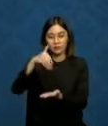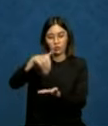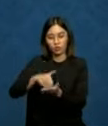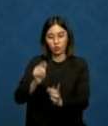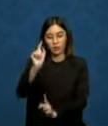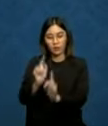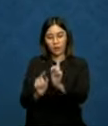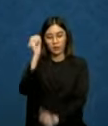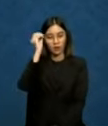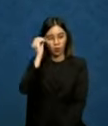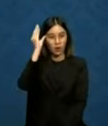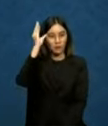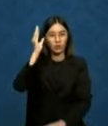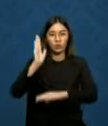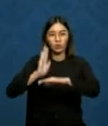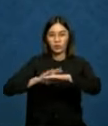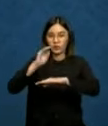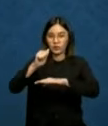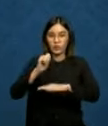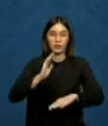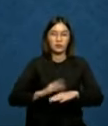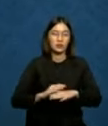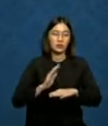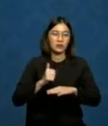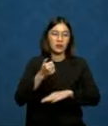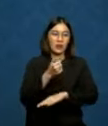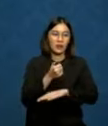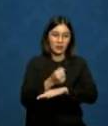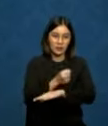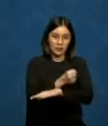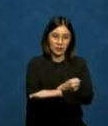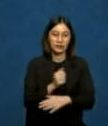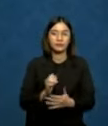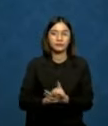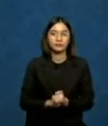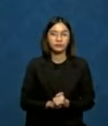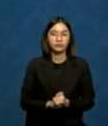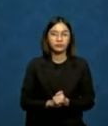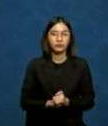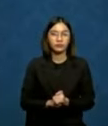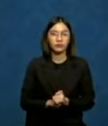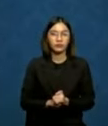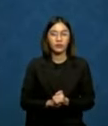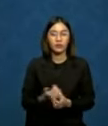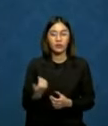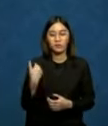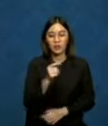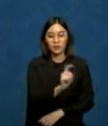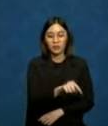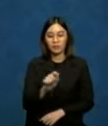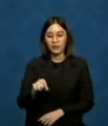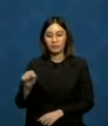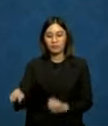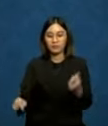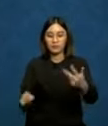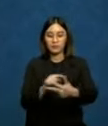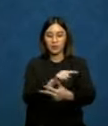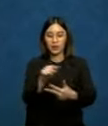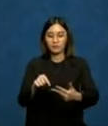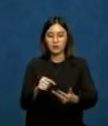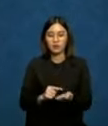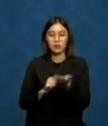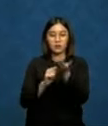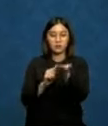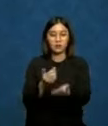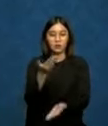ประเมินความรู้ความสามารถทักษะแรงงานเขาเปิด 3ช่องนี้ครับให้ไปยื่นขอ